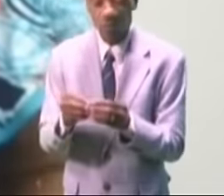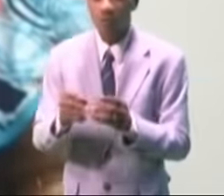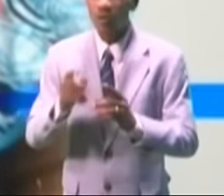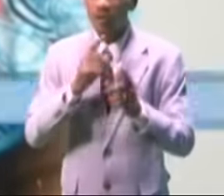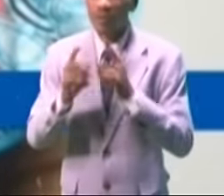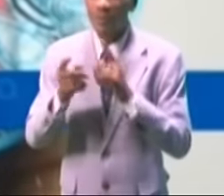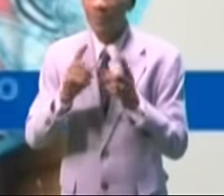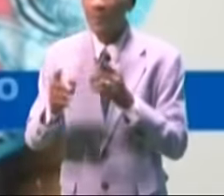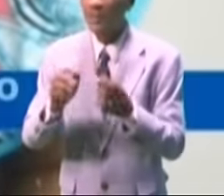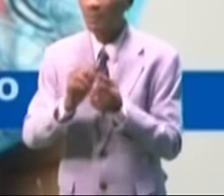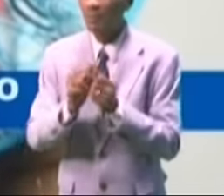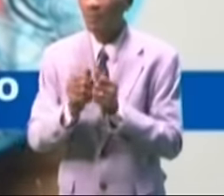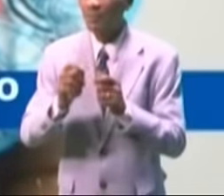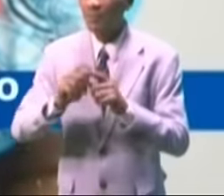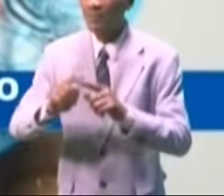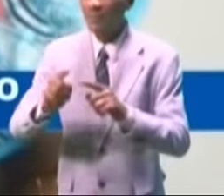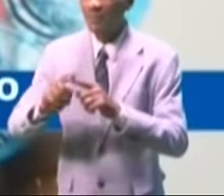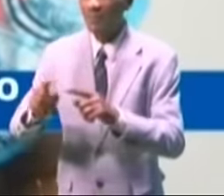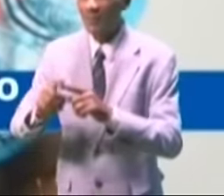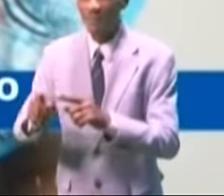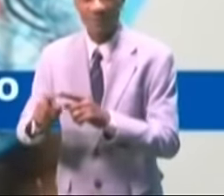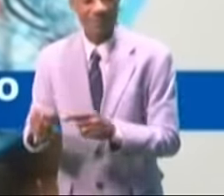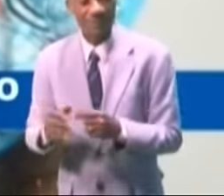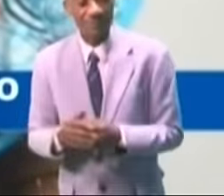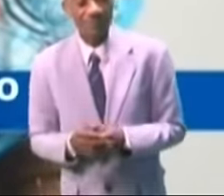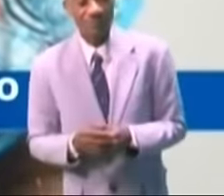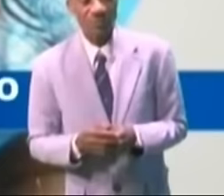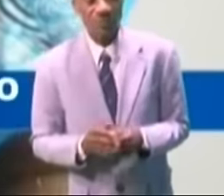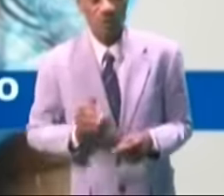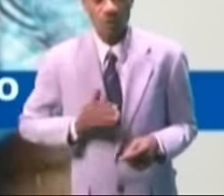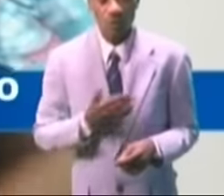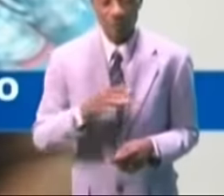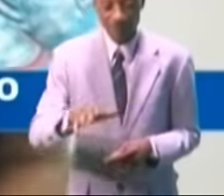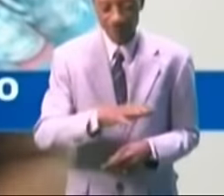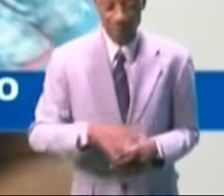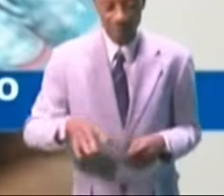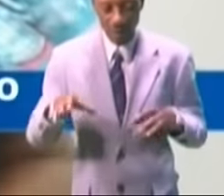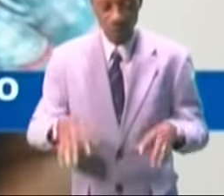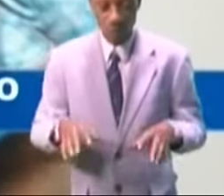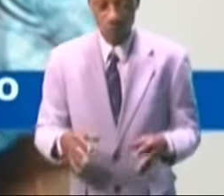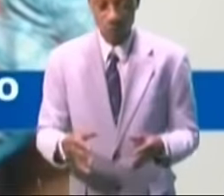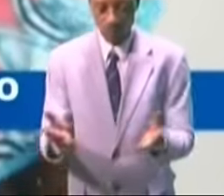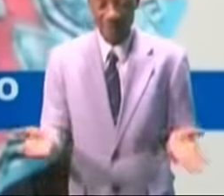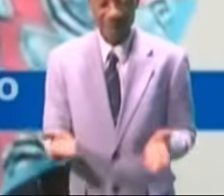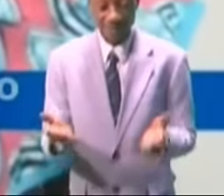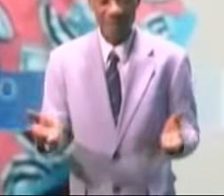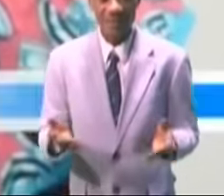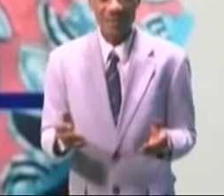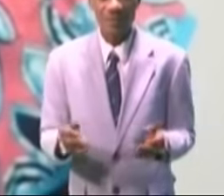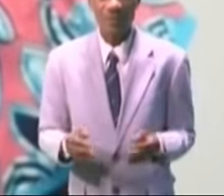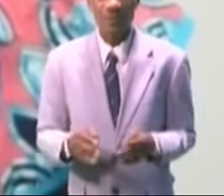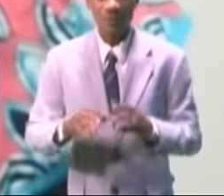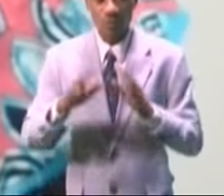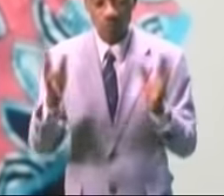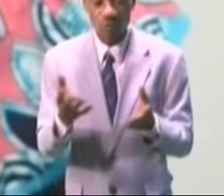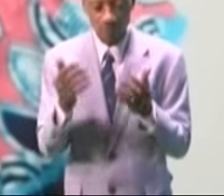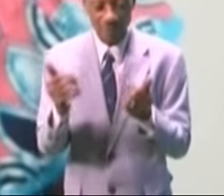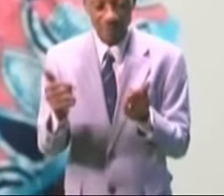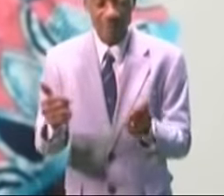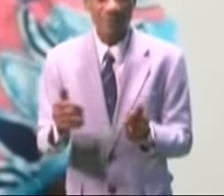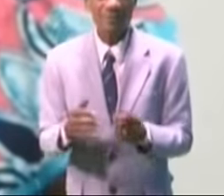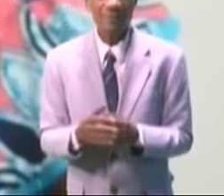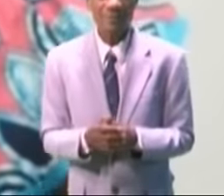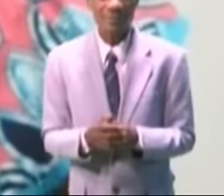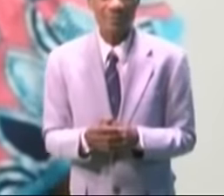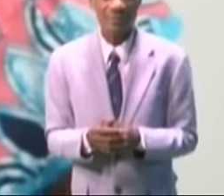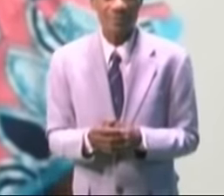Avec SFPI Consulting, j'ai trouvé mieux. Pourquoi ne pas sensibiliser la population congolaise sur